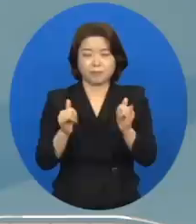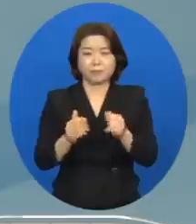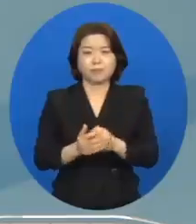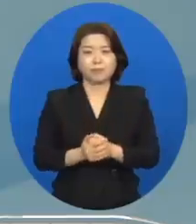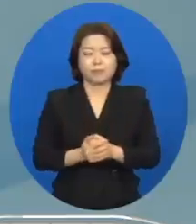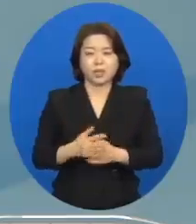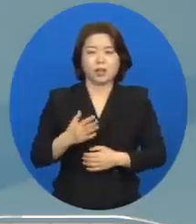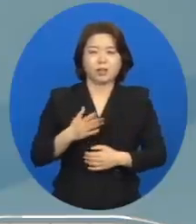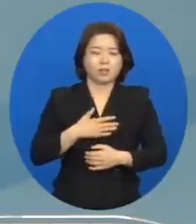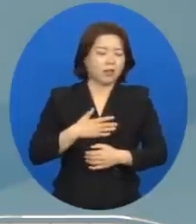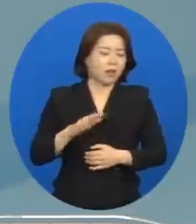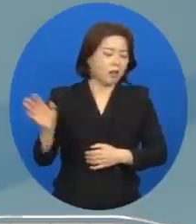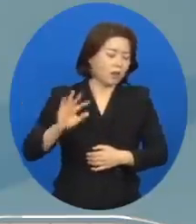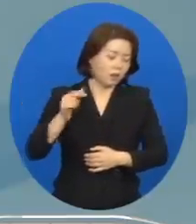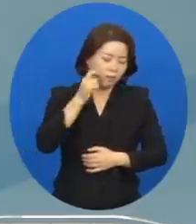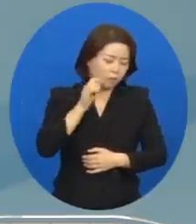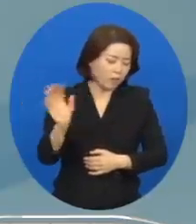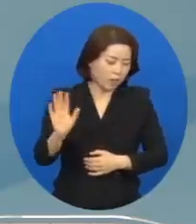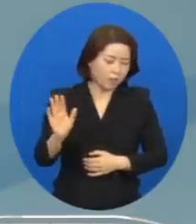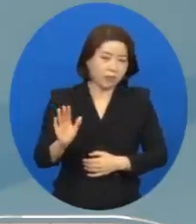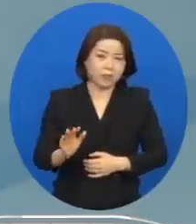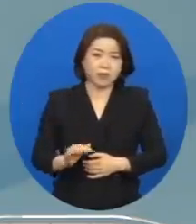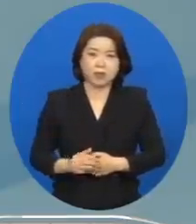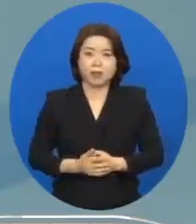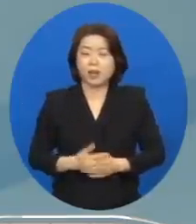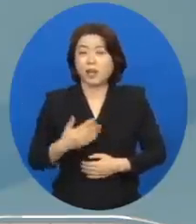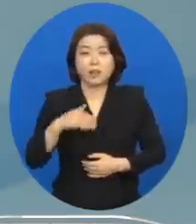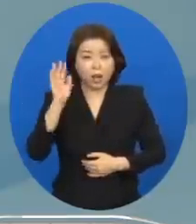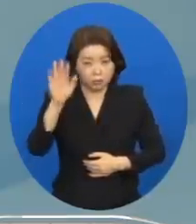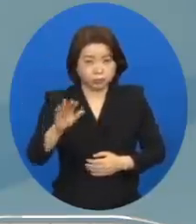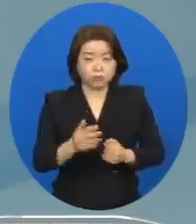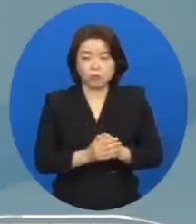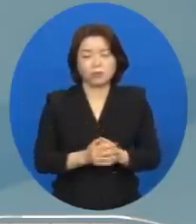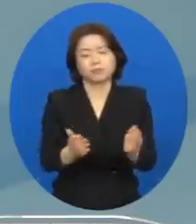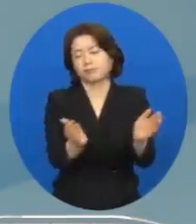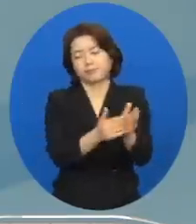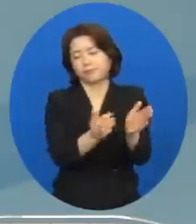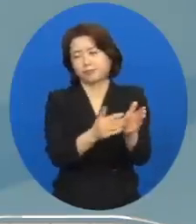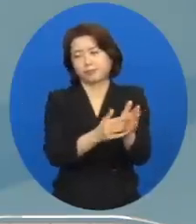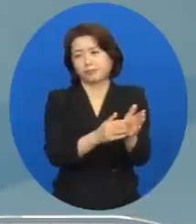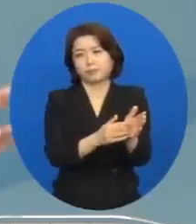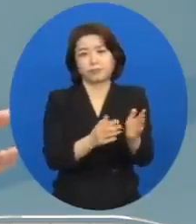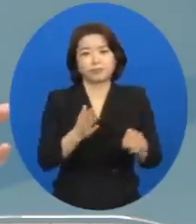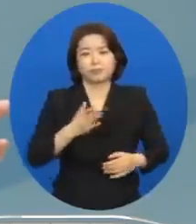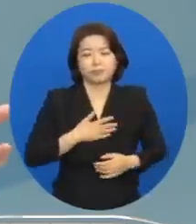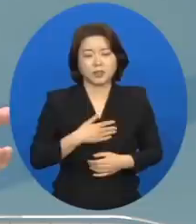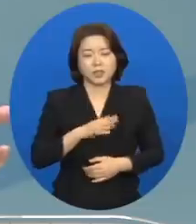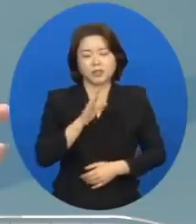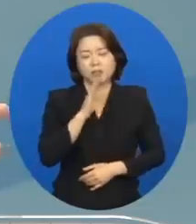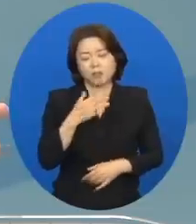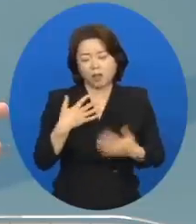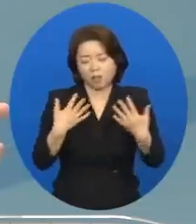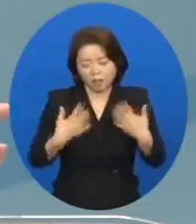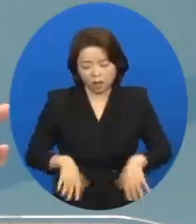나 못할 것 같아, 난 이제 끝인 것 같아, 나 너무 지쳤어,